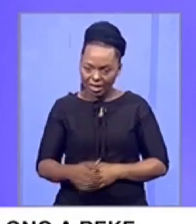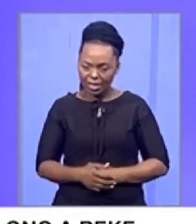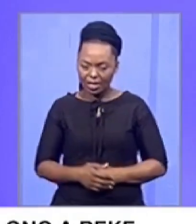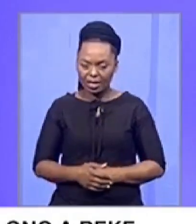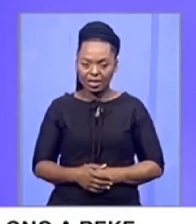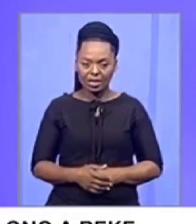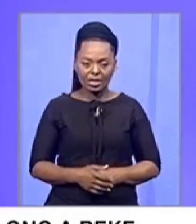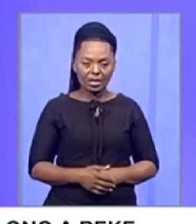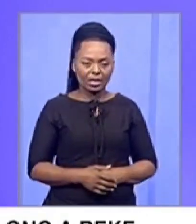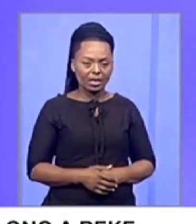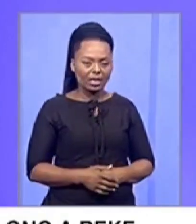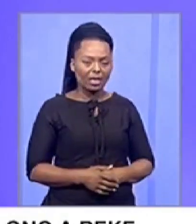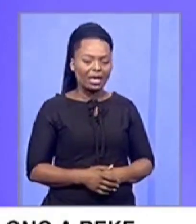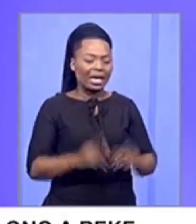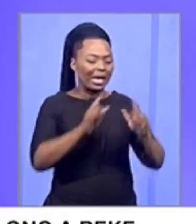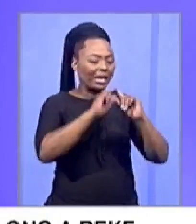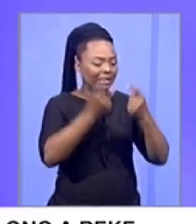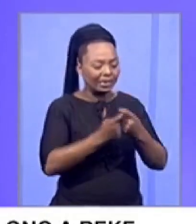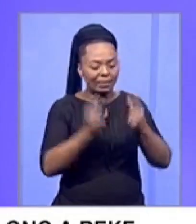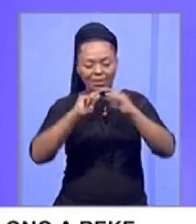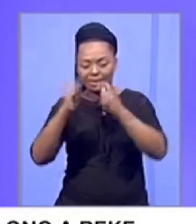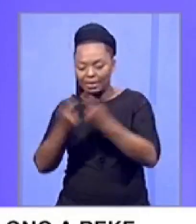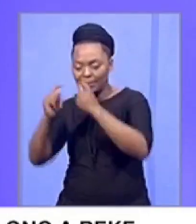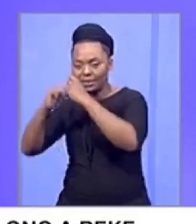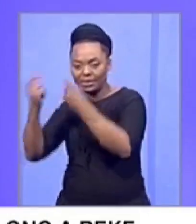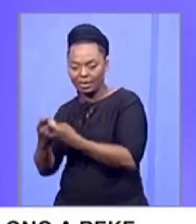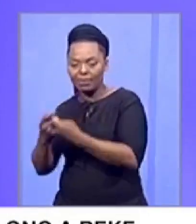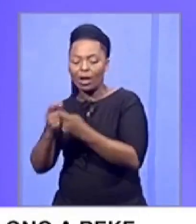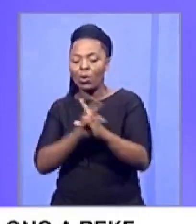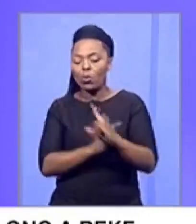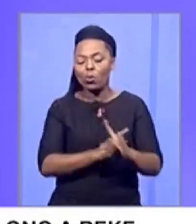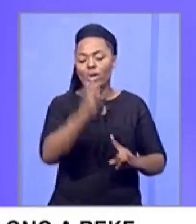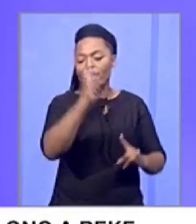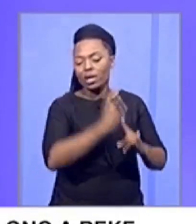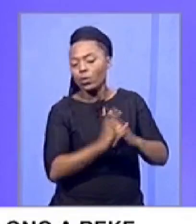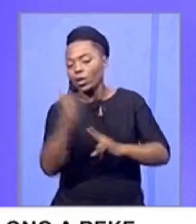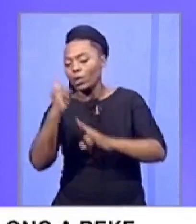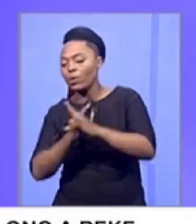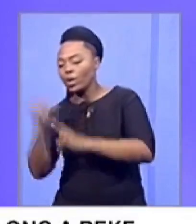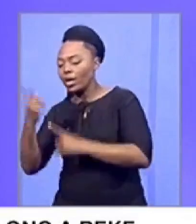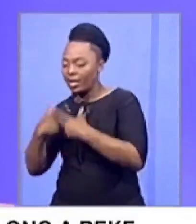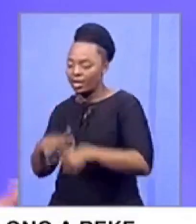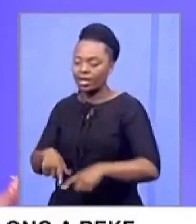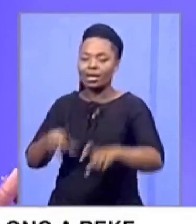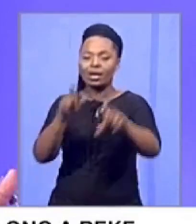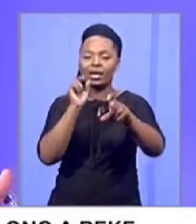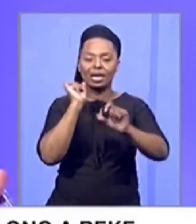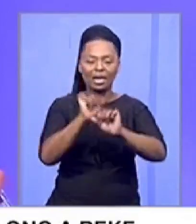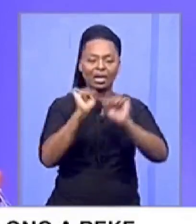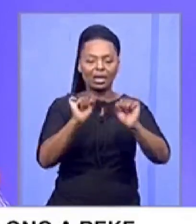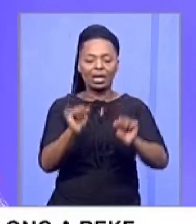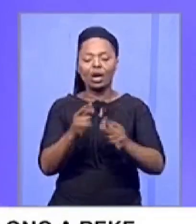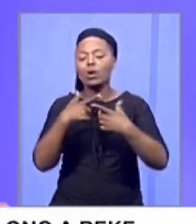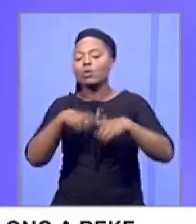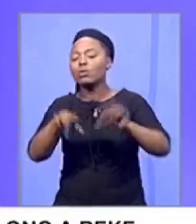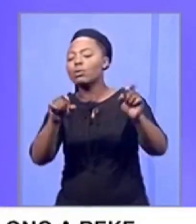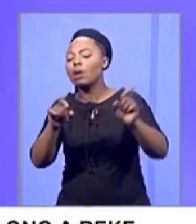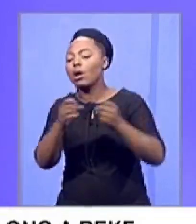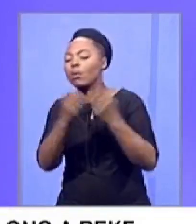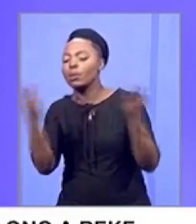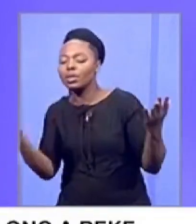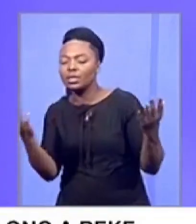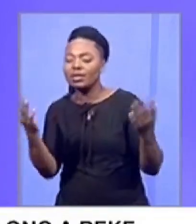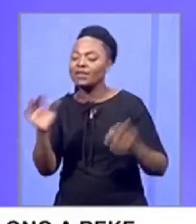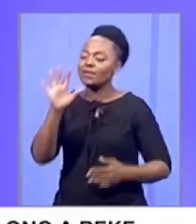sehleng senana dihlopha tse ding tse bang se di hapile di league di na le league tse kae ka ba dia